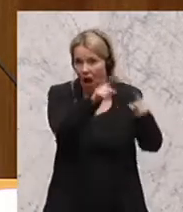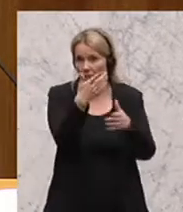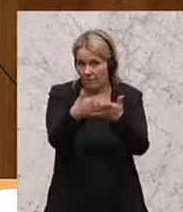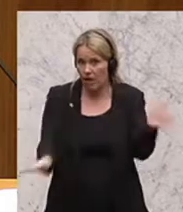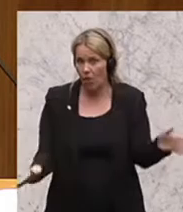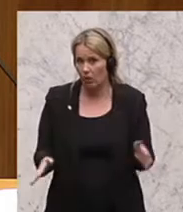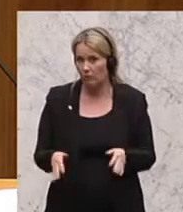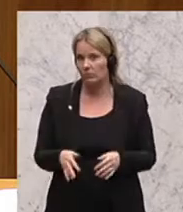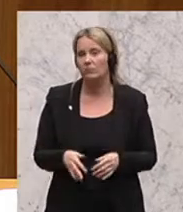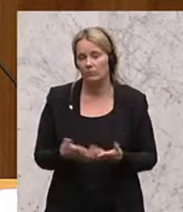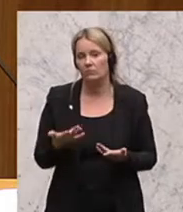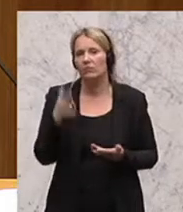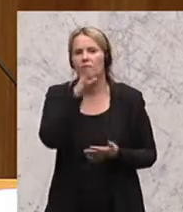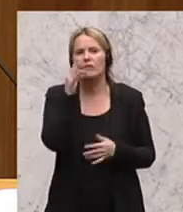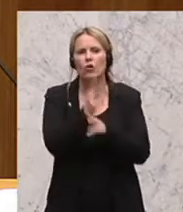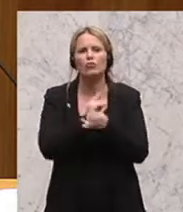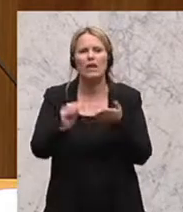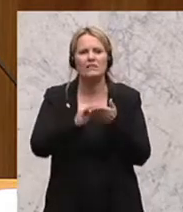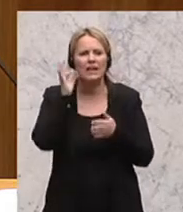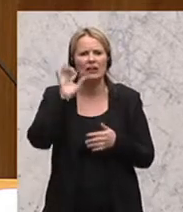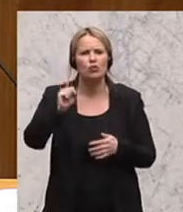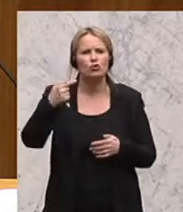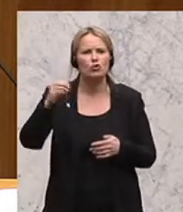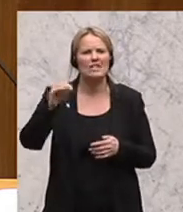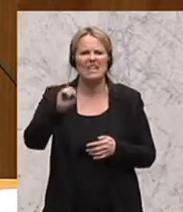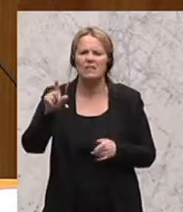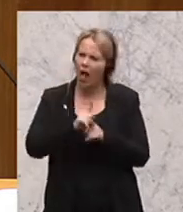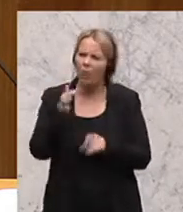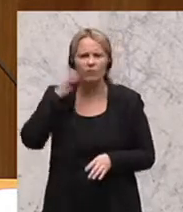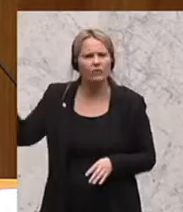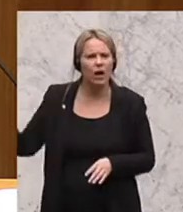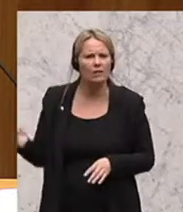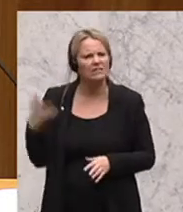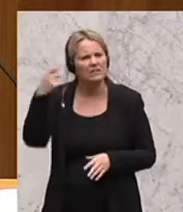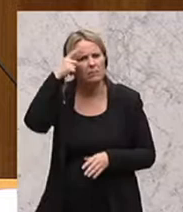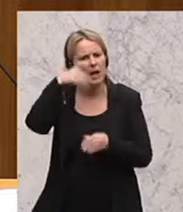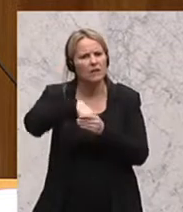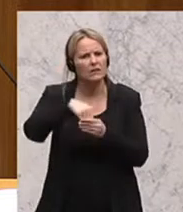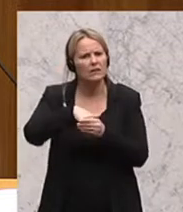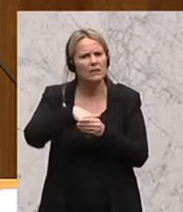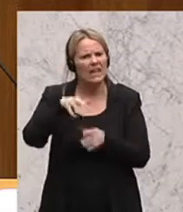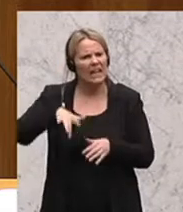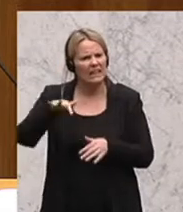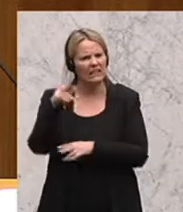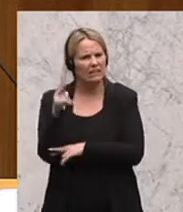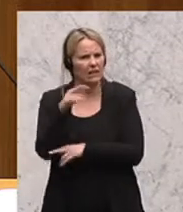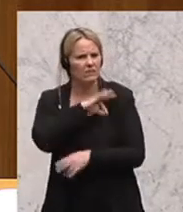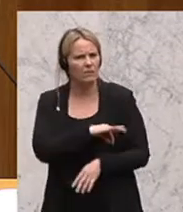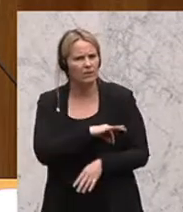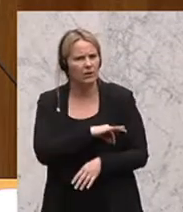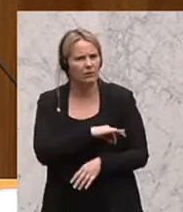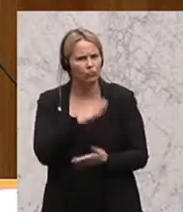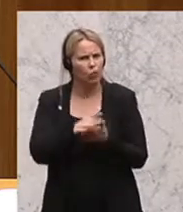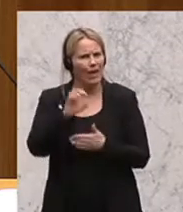verloren. Und der Frau Staatssekretär Stessel sei auch noch die Frage gestellt, was meinen Sie jetzt mit der Registrierkassenpflicht? Wir haben doch